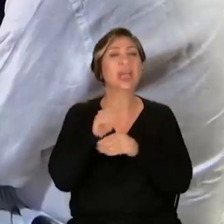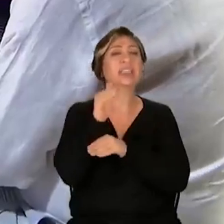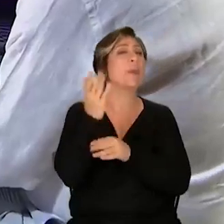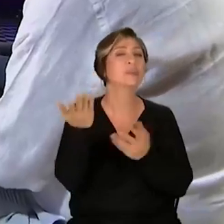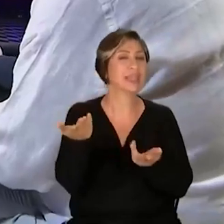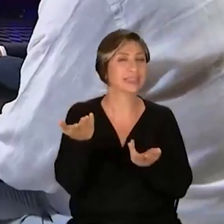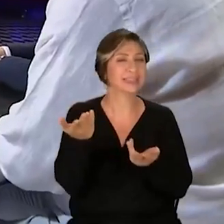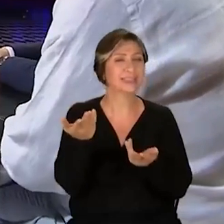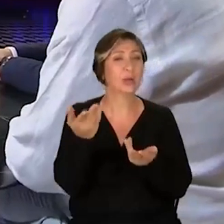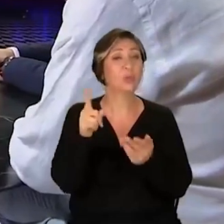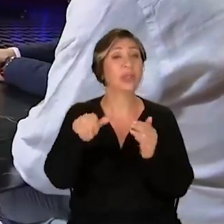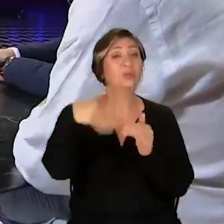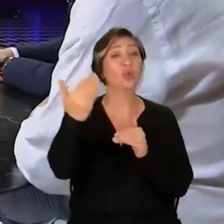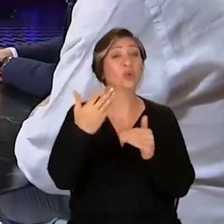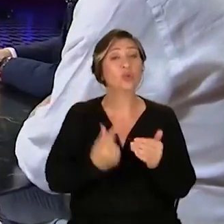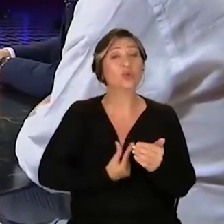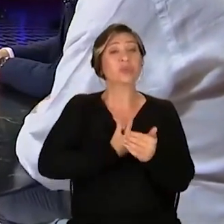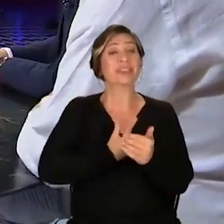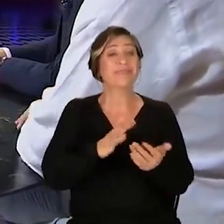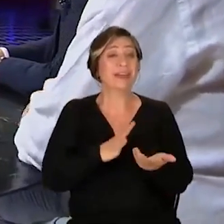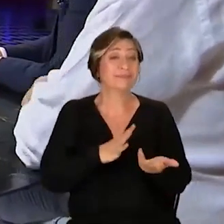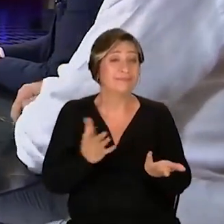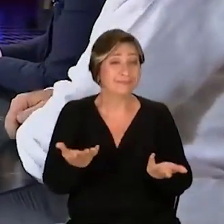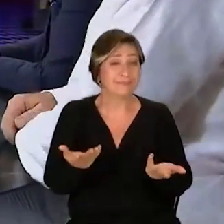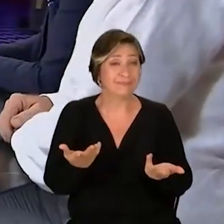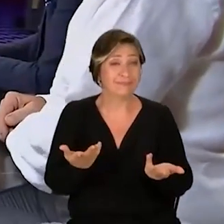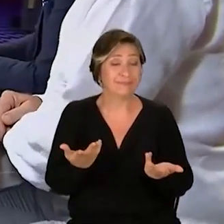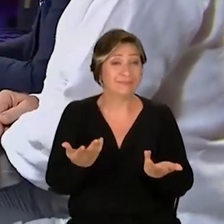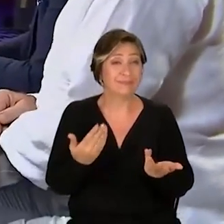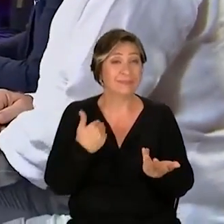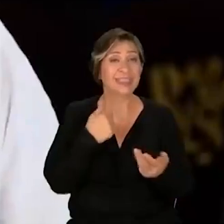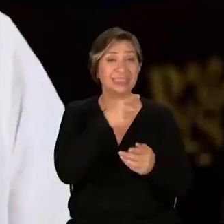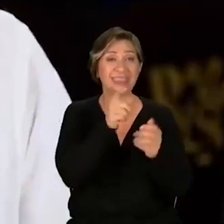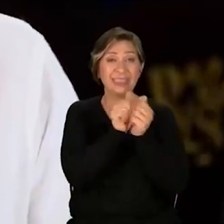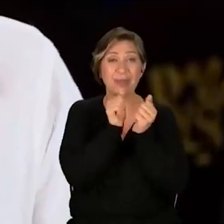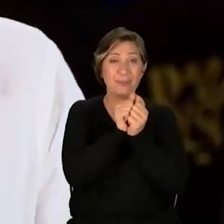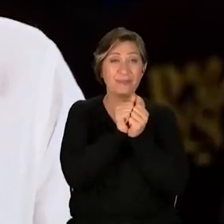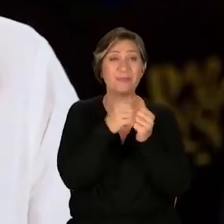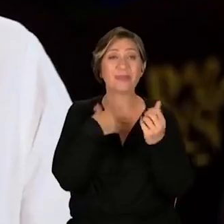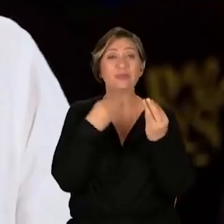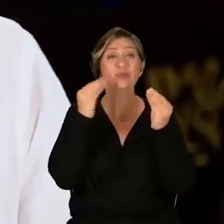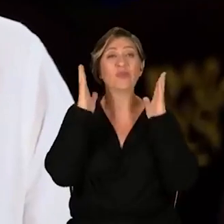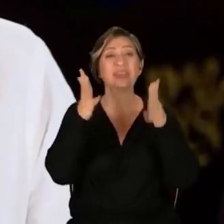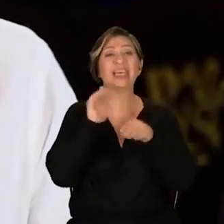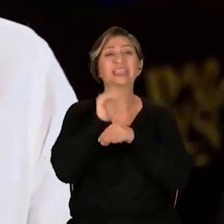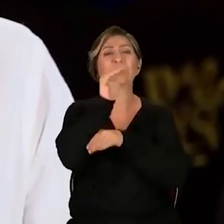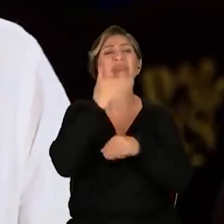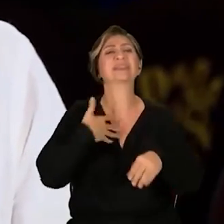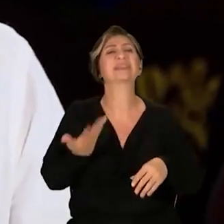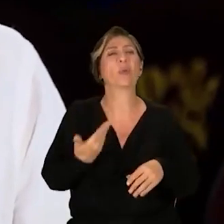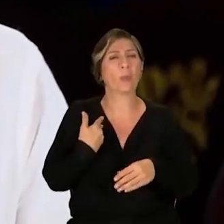yaşayamamışlardır. Bundan sonrası için ümitlidirler. Evet. Ben sizin taraftayım. Şimdi, ben çok yaşamaktan yana